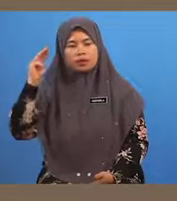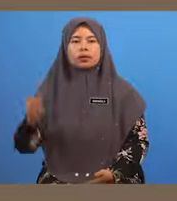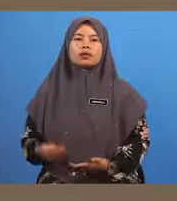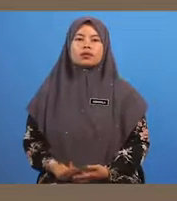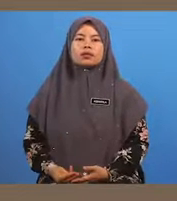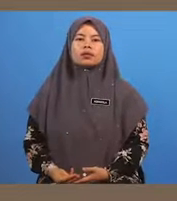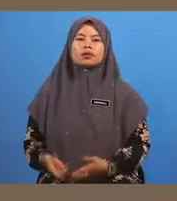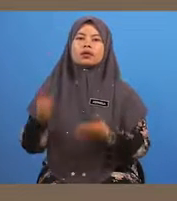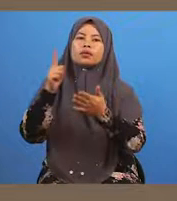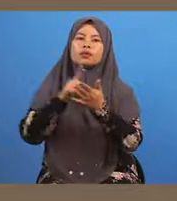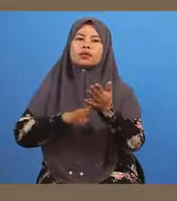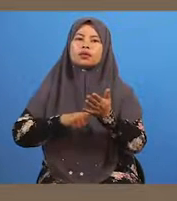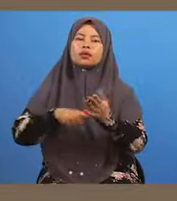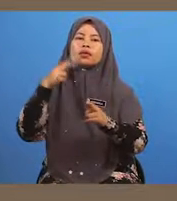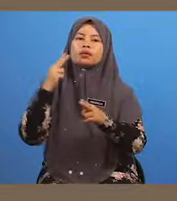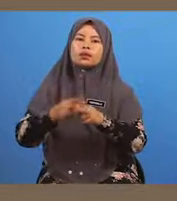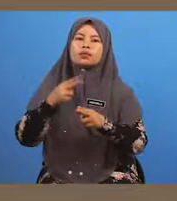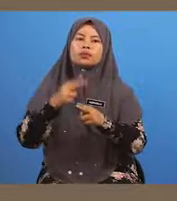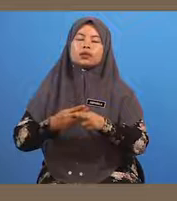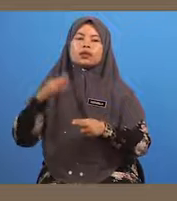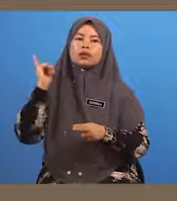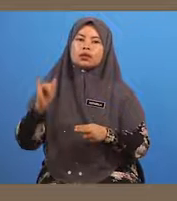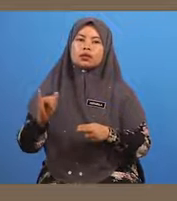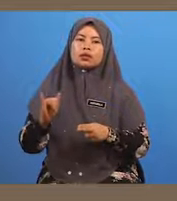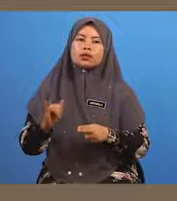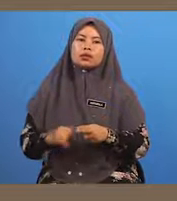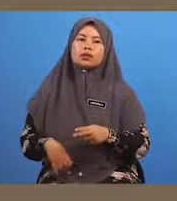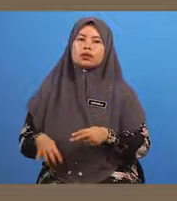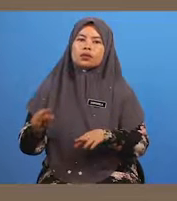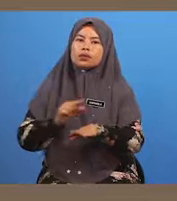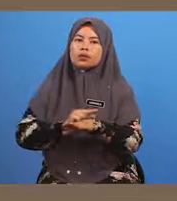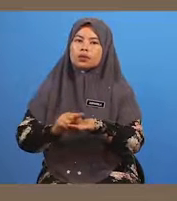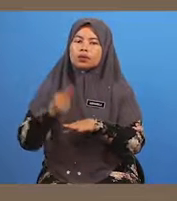Ali. Apakah nama yang sepatutnya digunakan oleh Ibrahim?